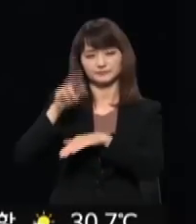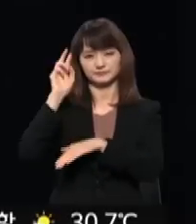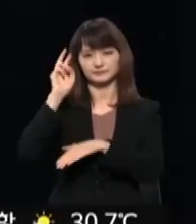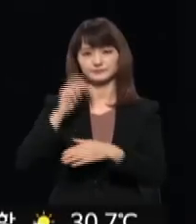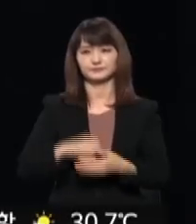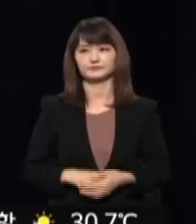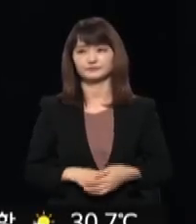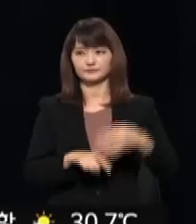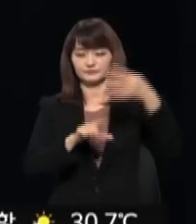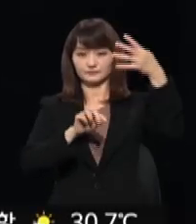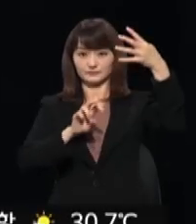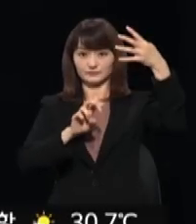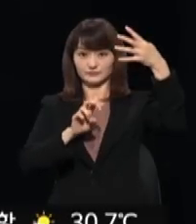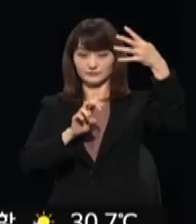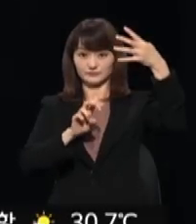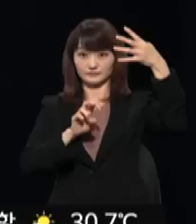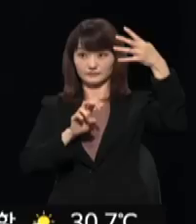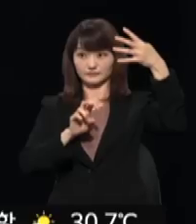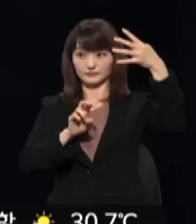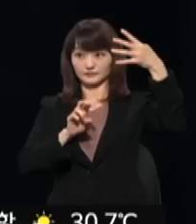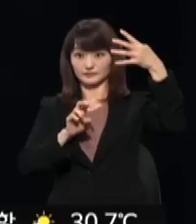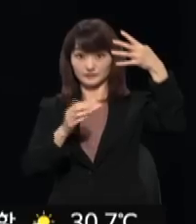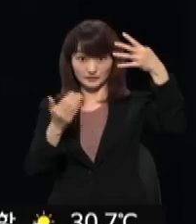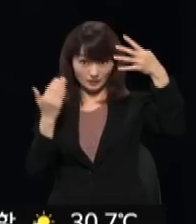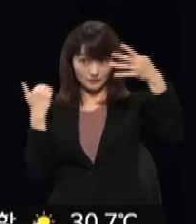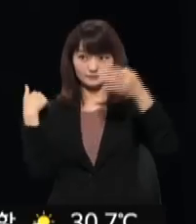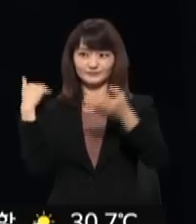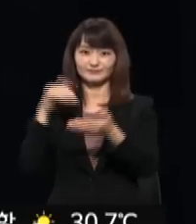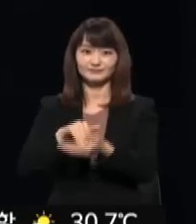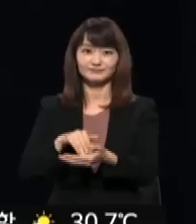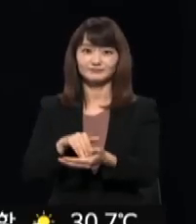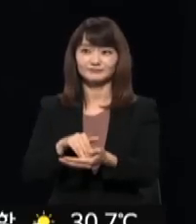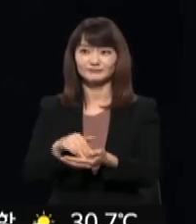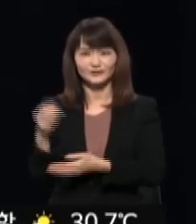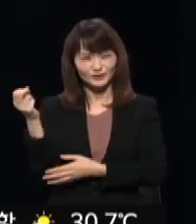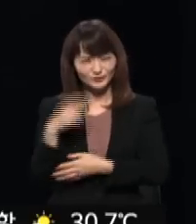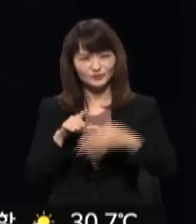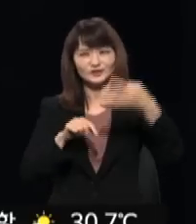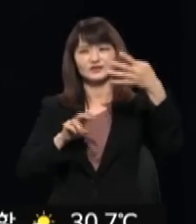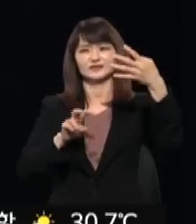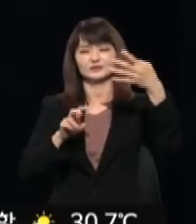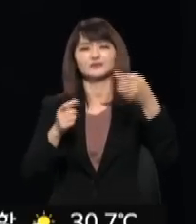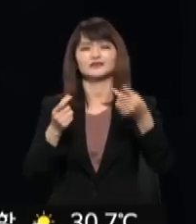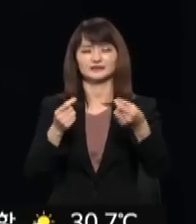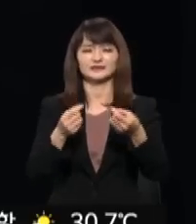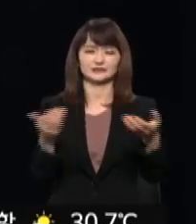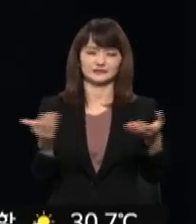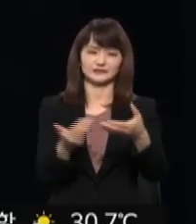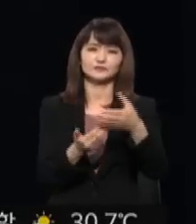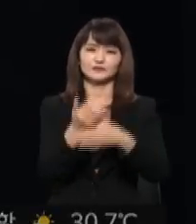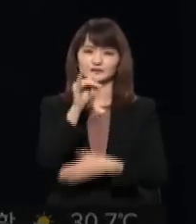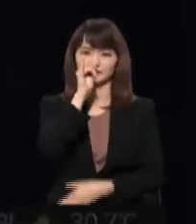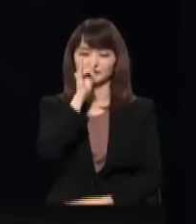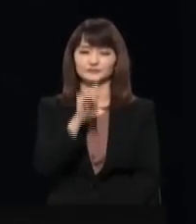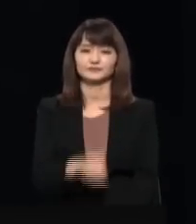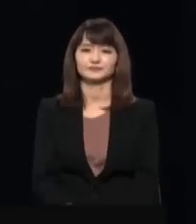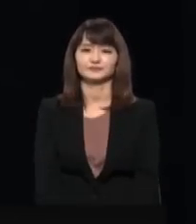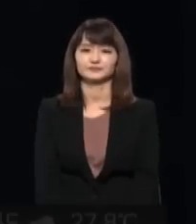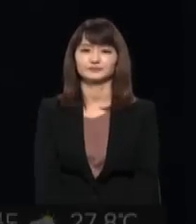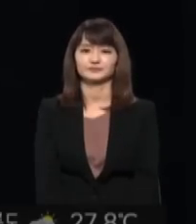말씀은 4월 20일 전으로 돌아가면 다시 샤워실 21가지 생길 것이다 바로 생기죠 안 생길 수가 없습니다